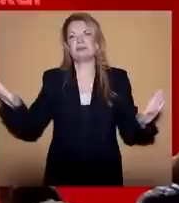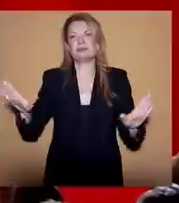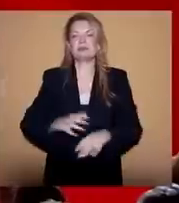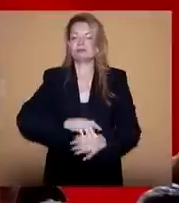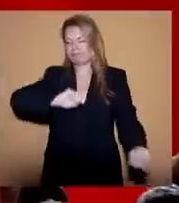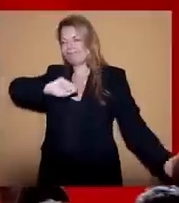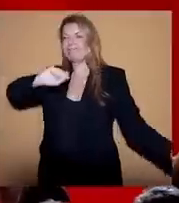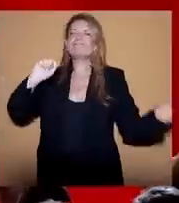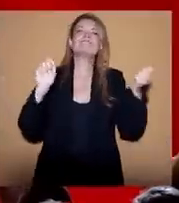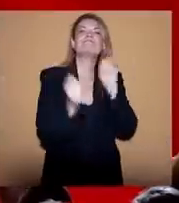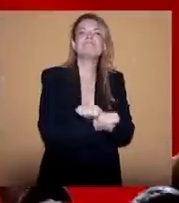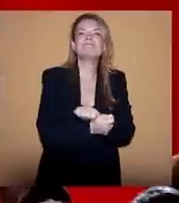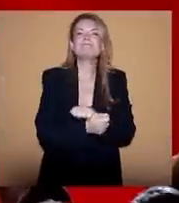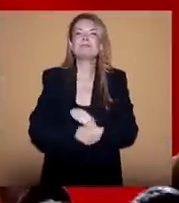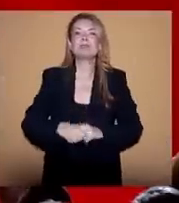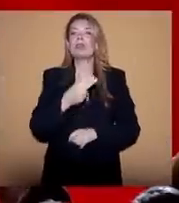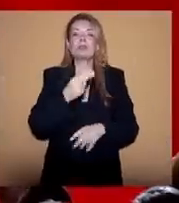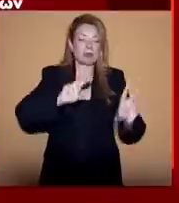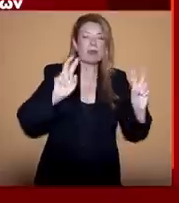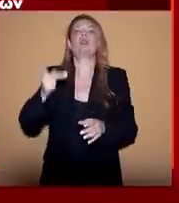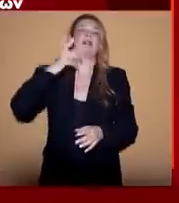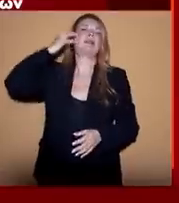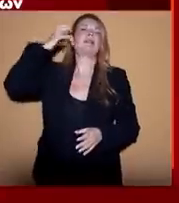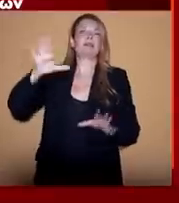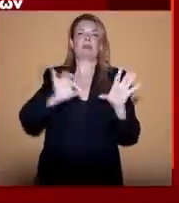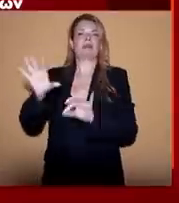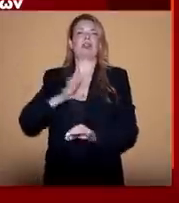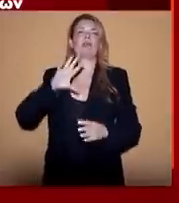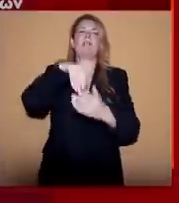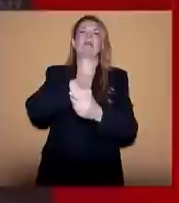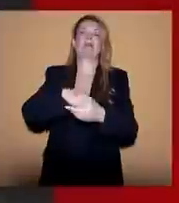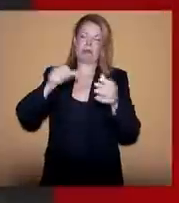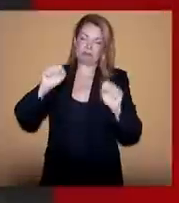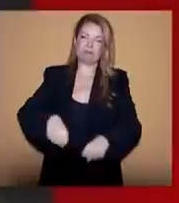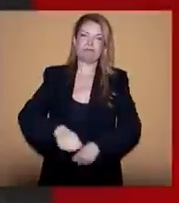ριζικά το σύστημα διάγνωσης και πιστοποίησης. Εξασφαλίζουμε